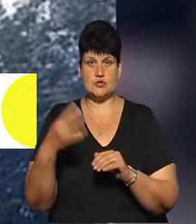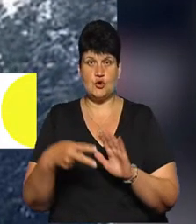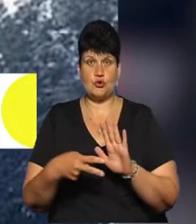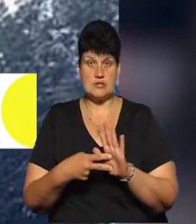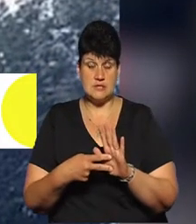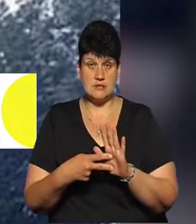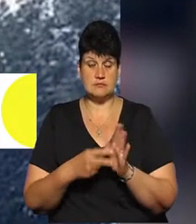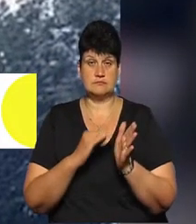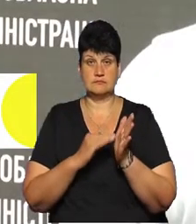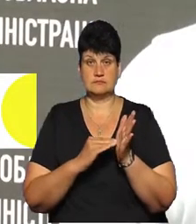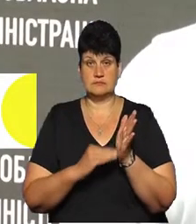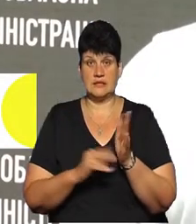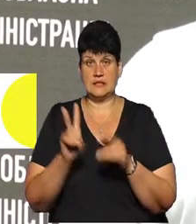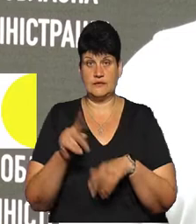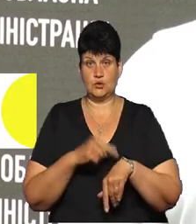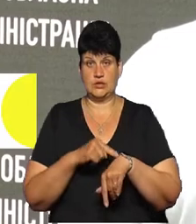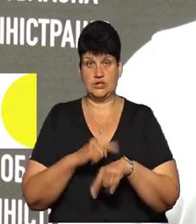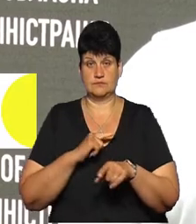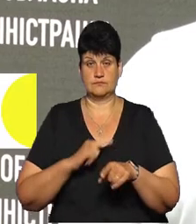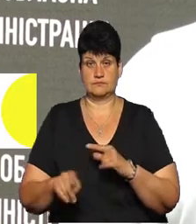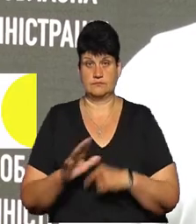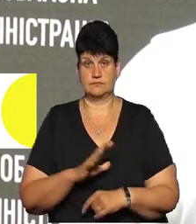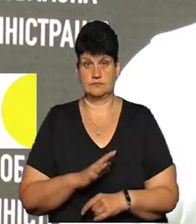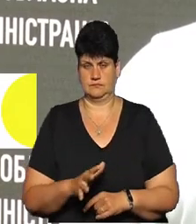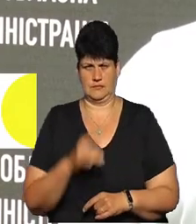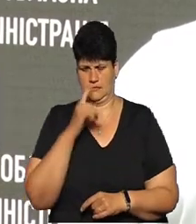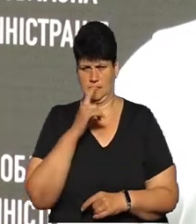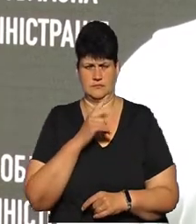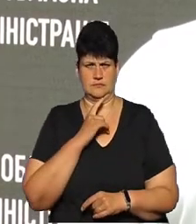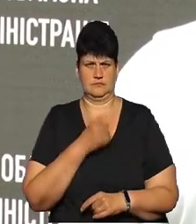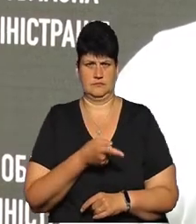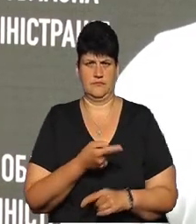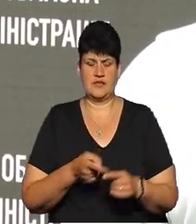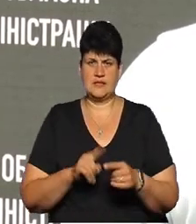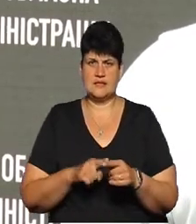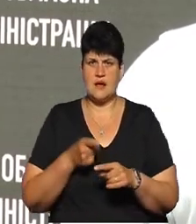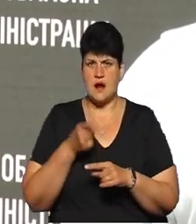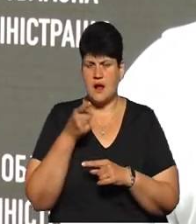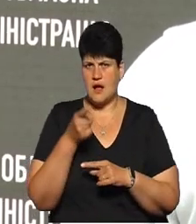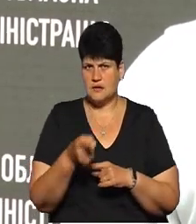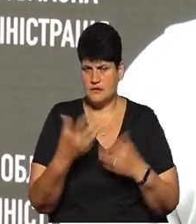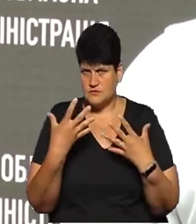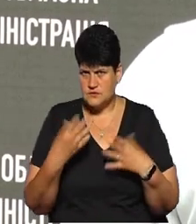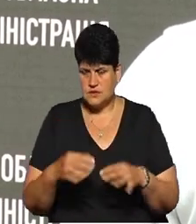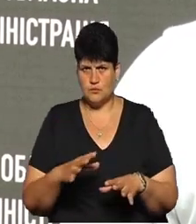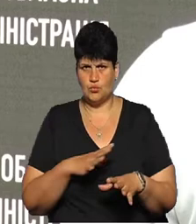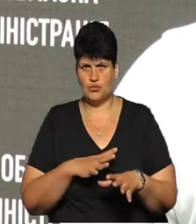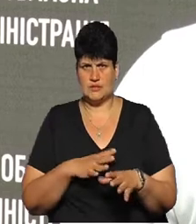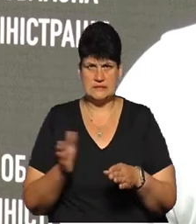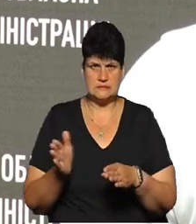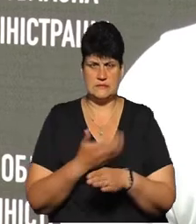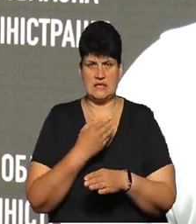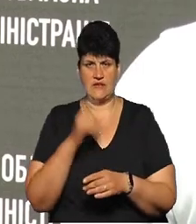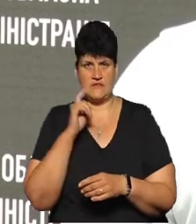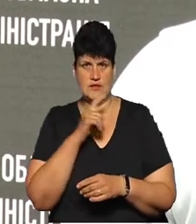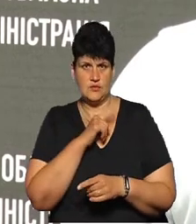на 2 години раніше. Ми не розуміємо, чи ці ракети, вже які летіли, були збиті під Вінницею, чи вони мали впасти в